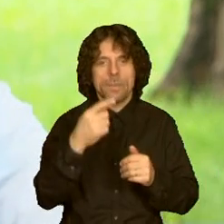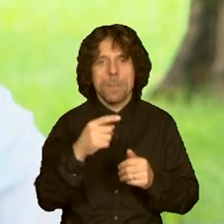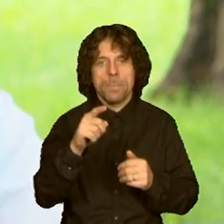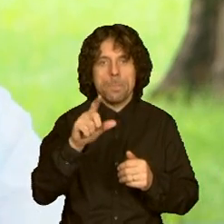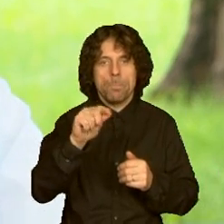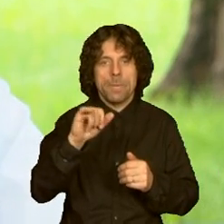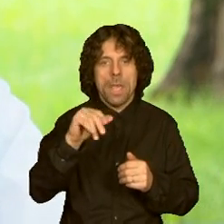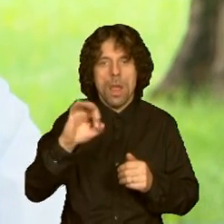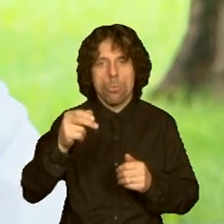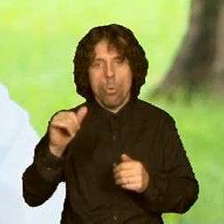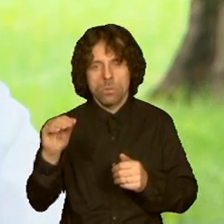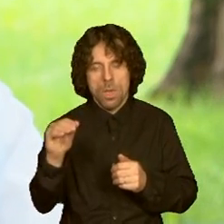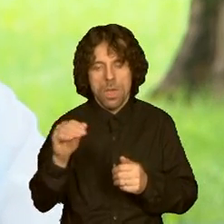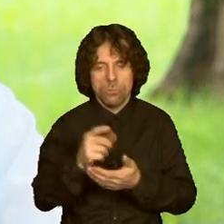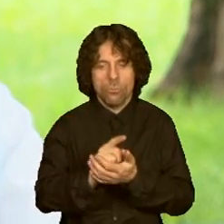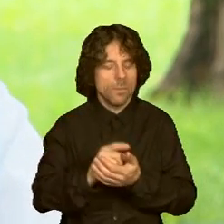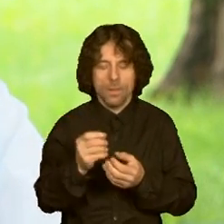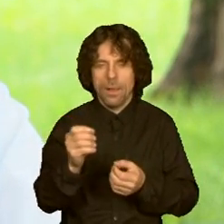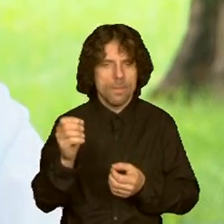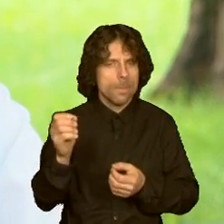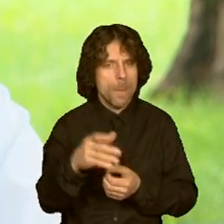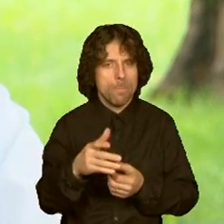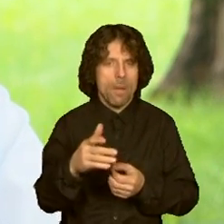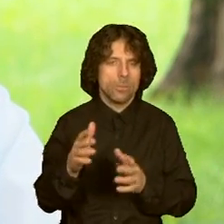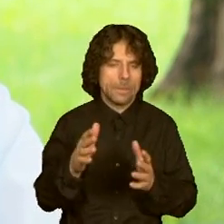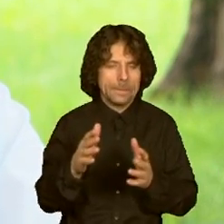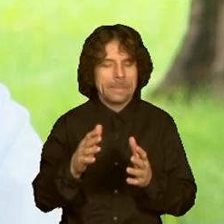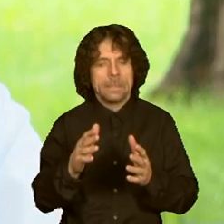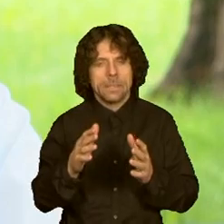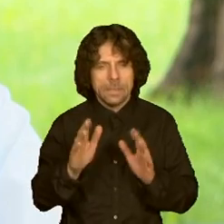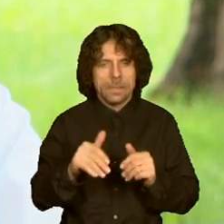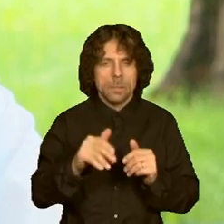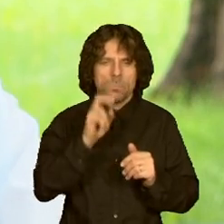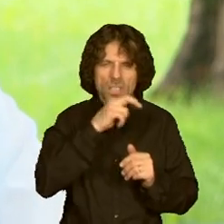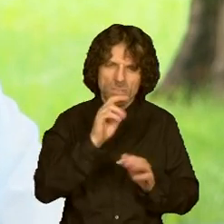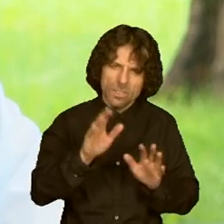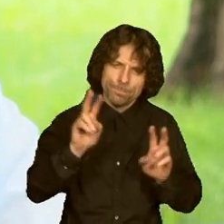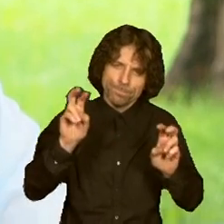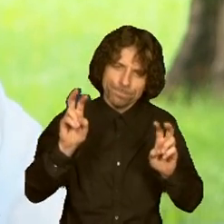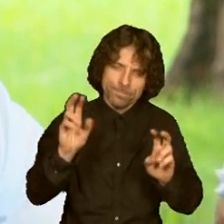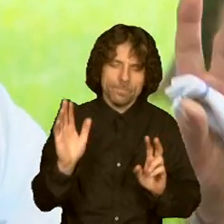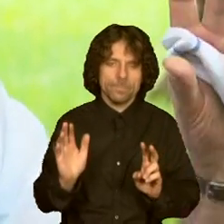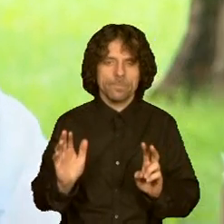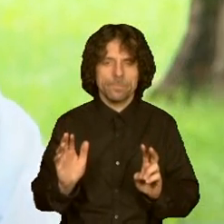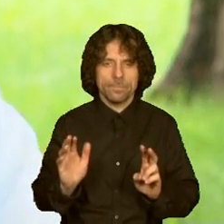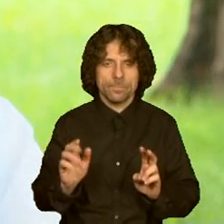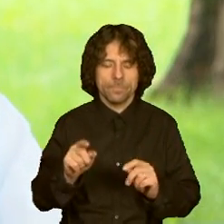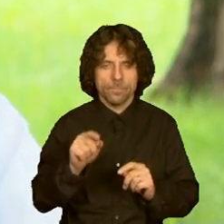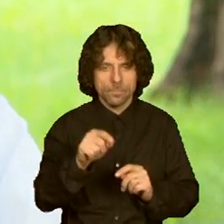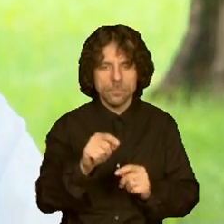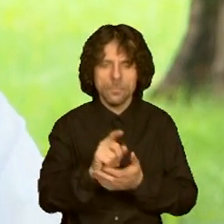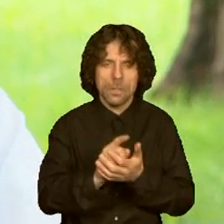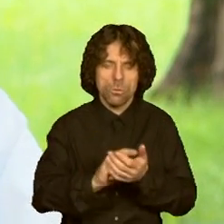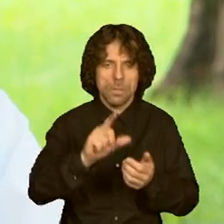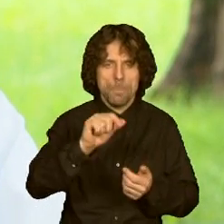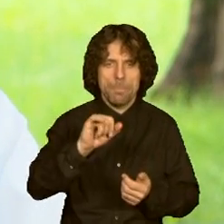najwyżej możesz powiedzieć, ty pieronie. To było takie najbardziej no, ważkie przekleństwo, no przekleństwo powiedzmy sobie w